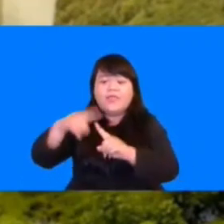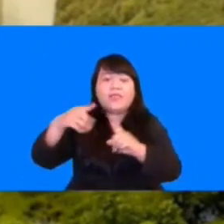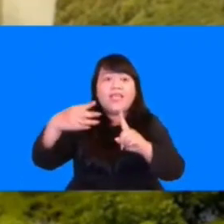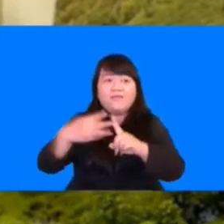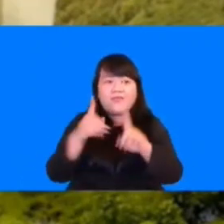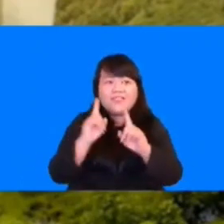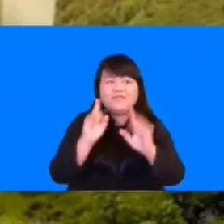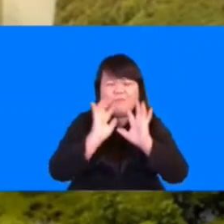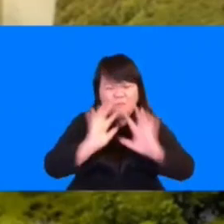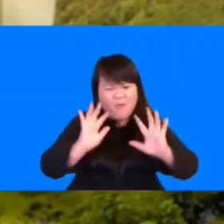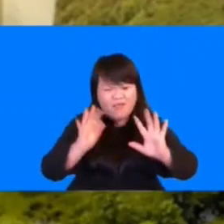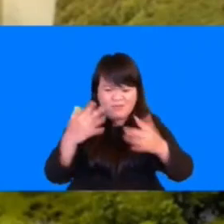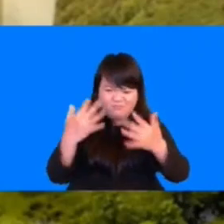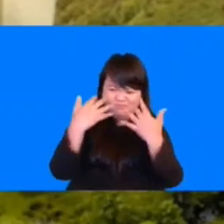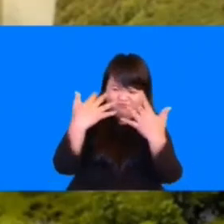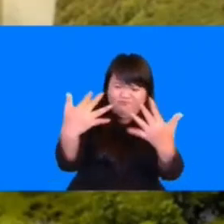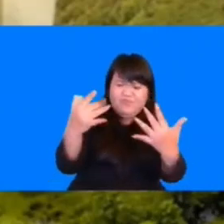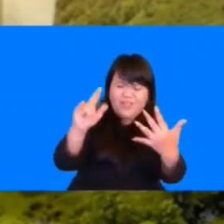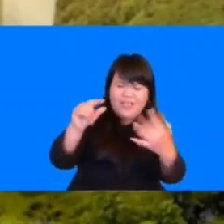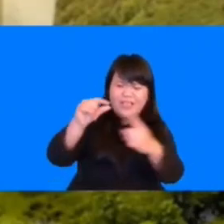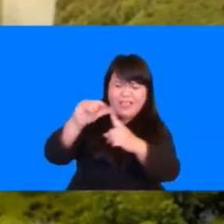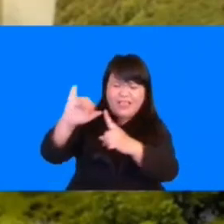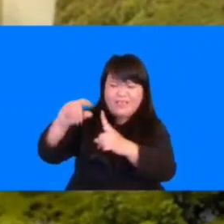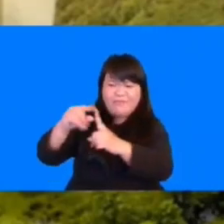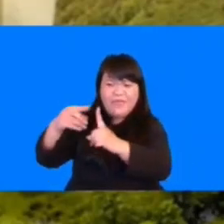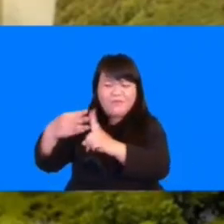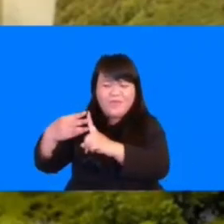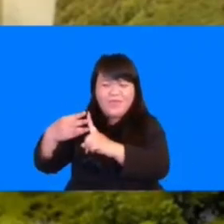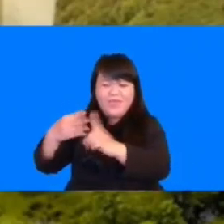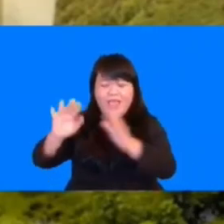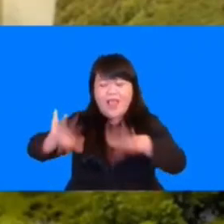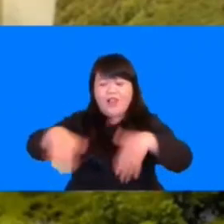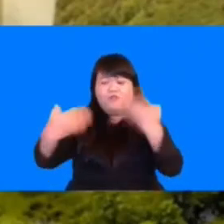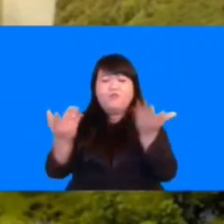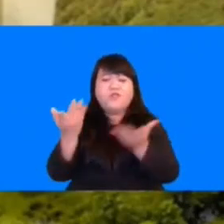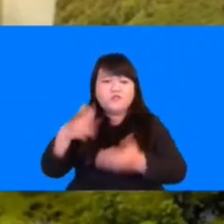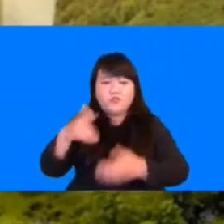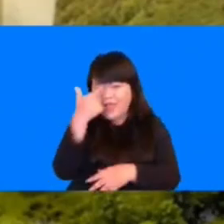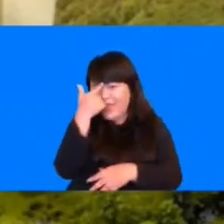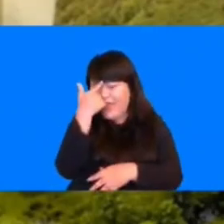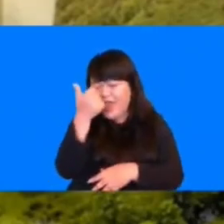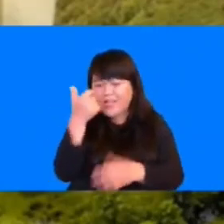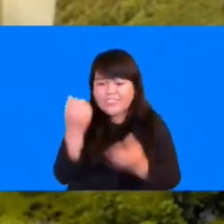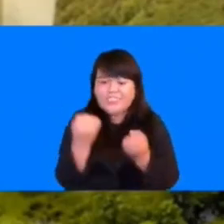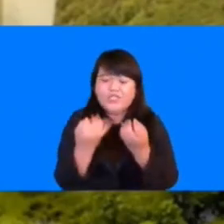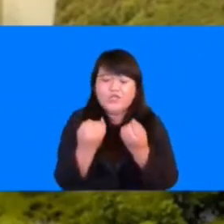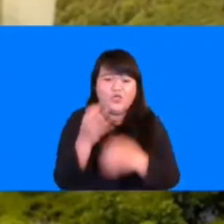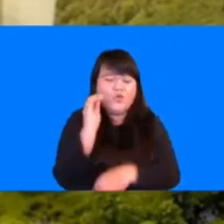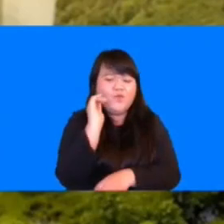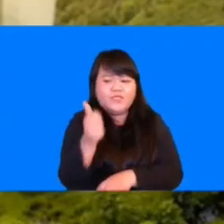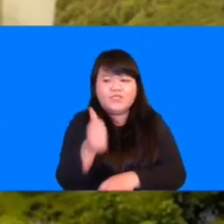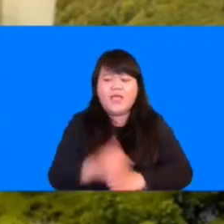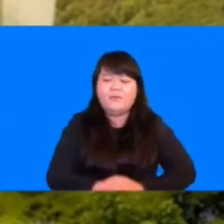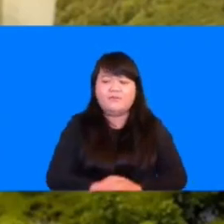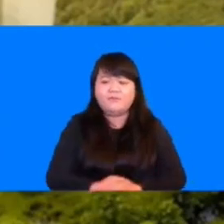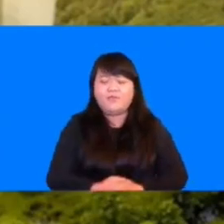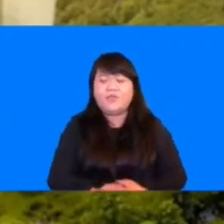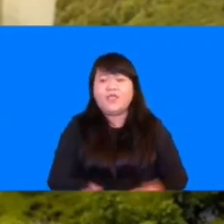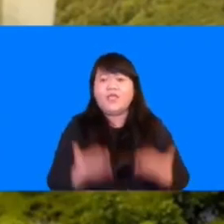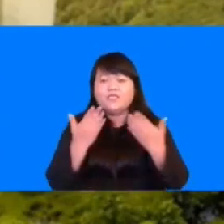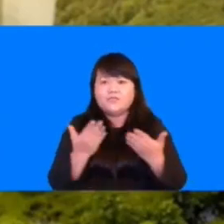Karena yang banyak di depan saya IPB, ada Pak Rektor IPB tadi. Nah, yang lebih ahli untuk menghitung ini. Jadi